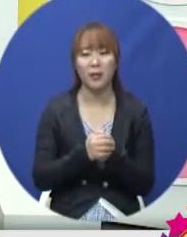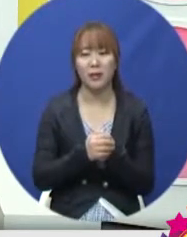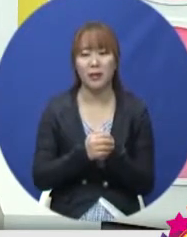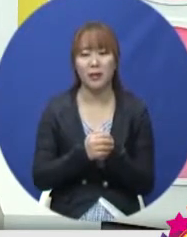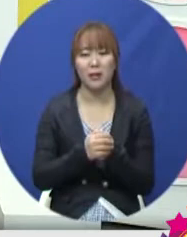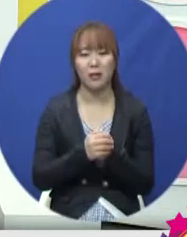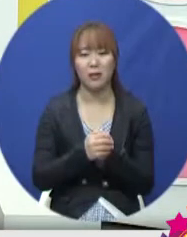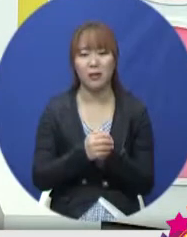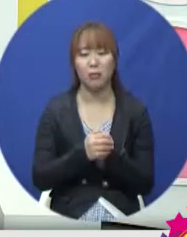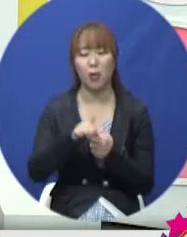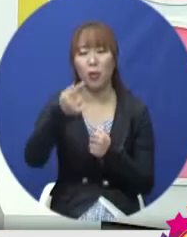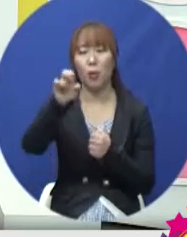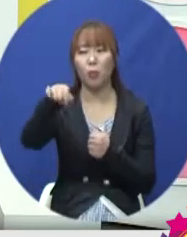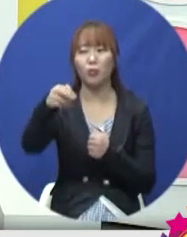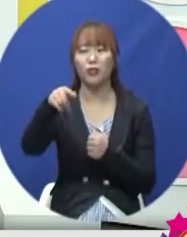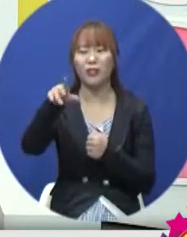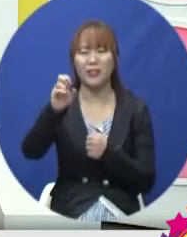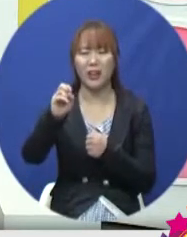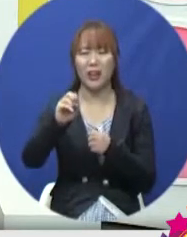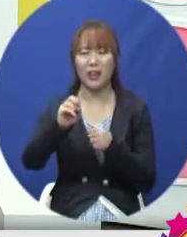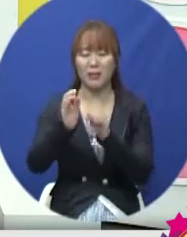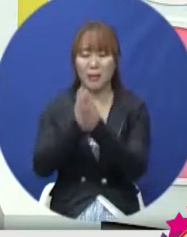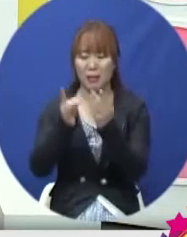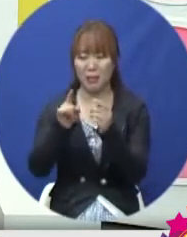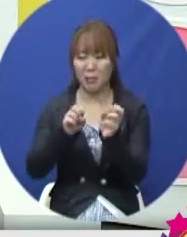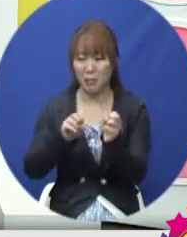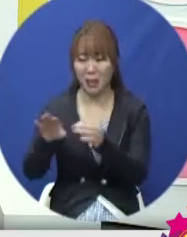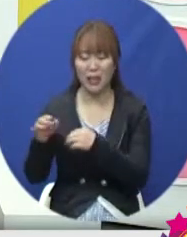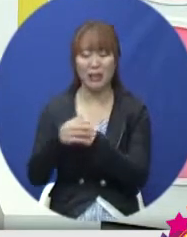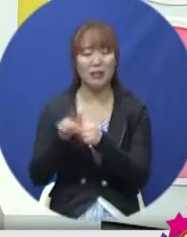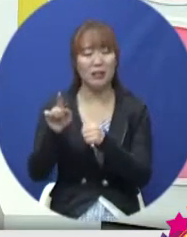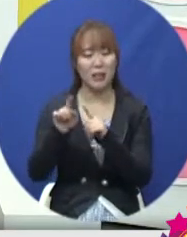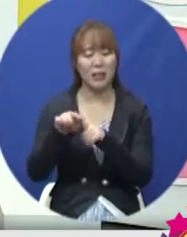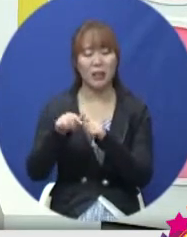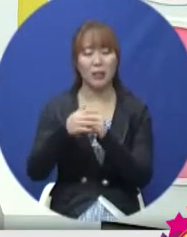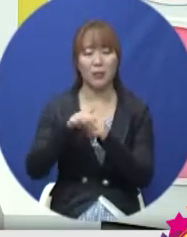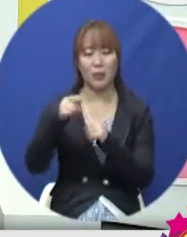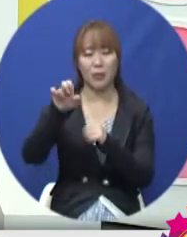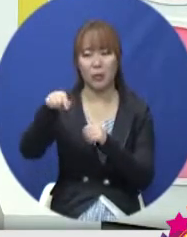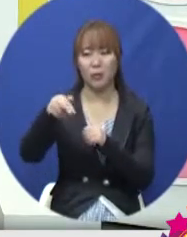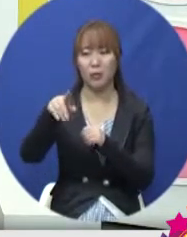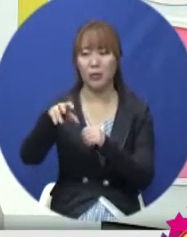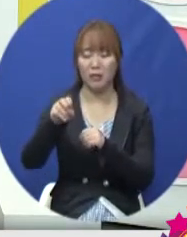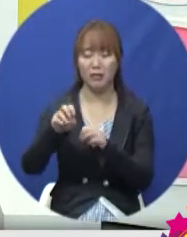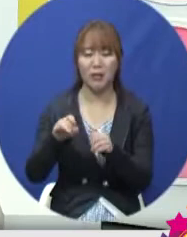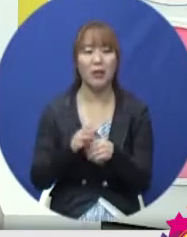그 뭐 고물상으로 왔겠죠. 뭐. 아, 뭐 잊어버렸다고요? 아, 잊어버린 게 아니라 거를.